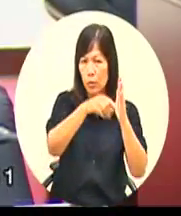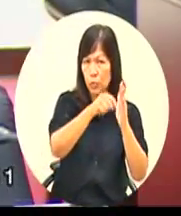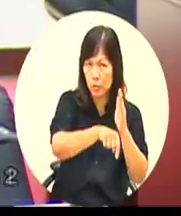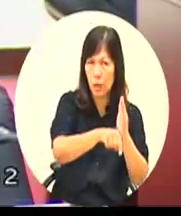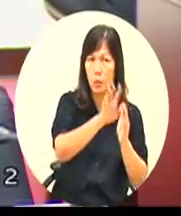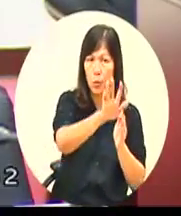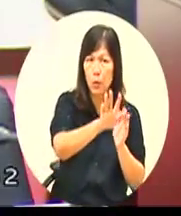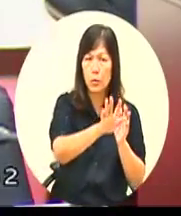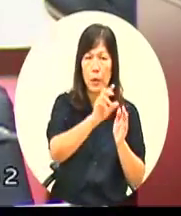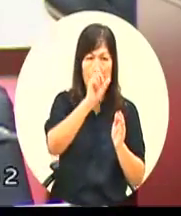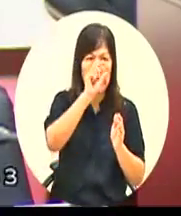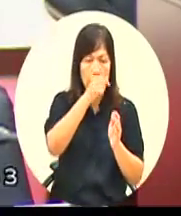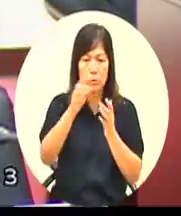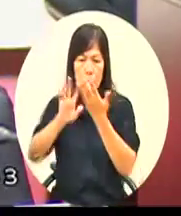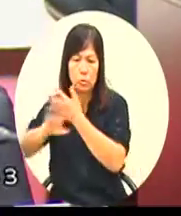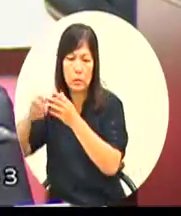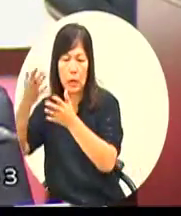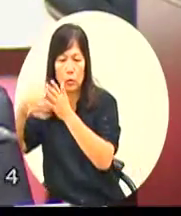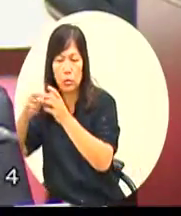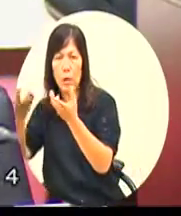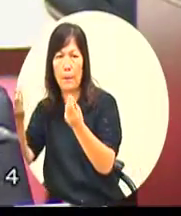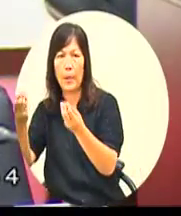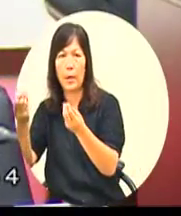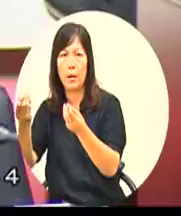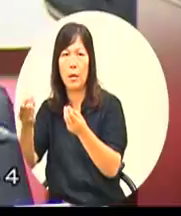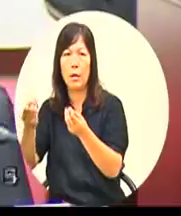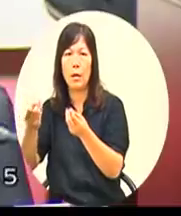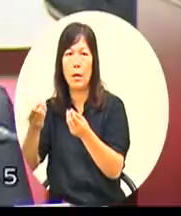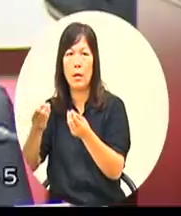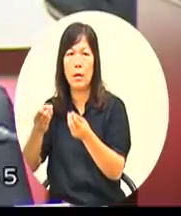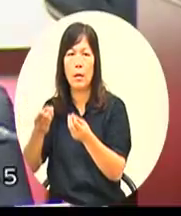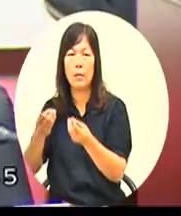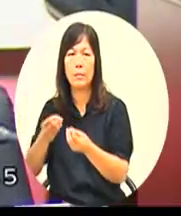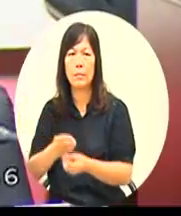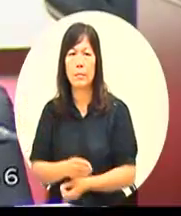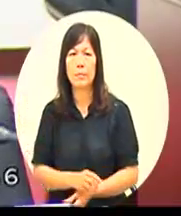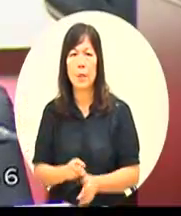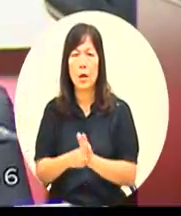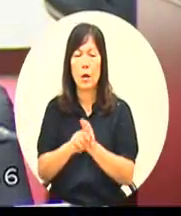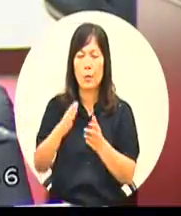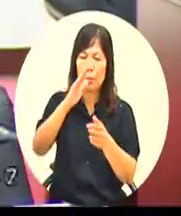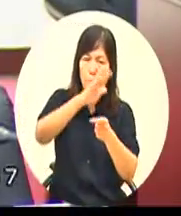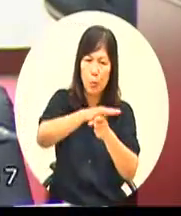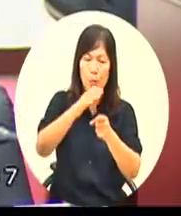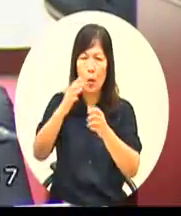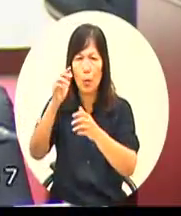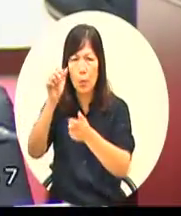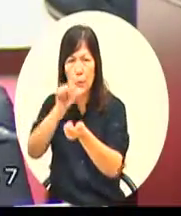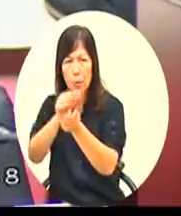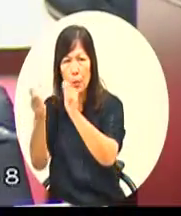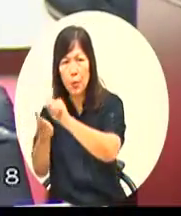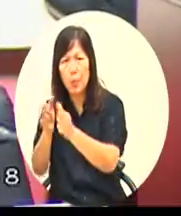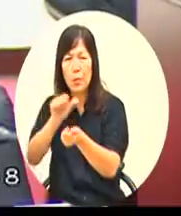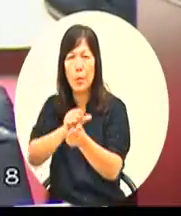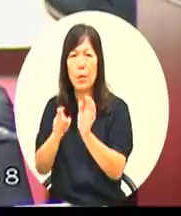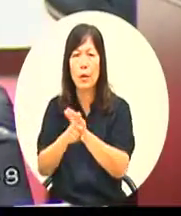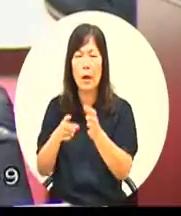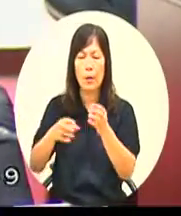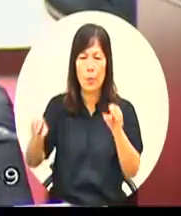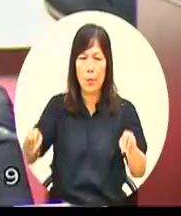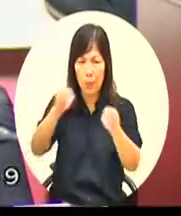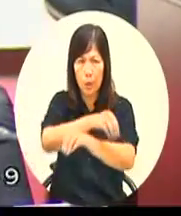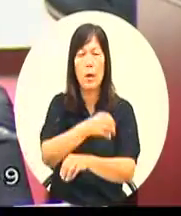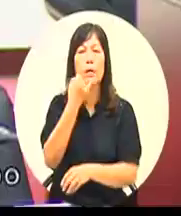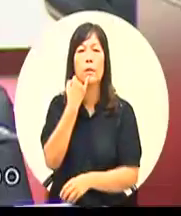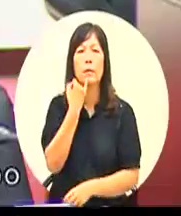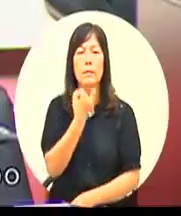特色，但可能另外一个学校没有，然后做一个互补课程的一个调换哦。我